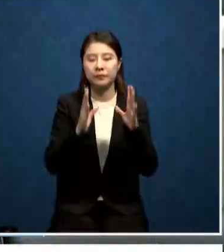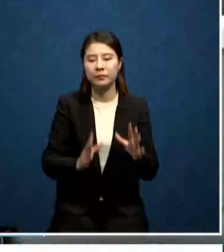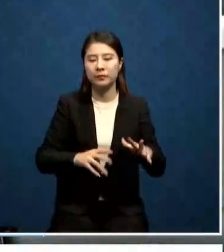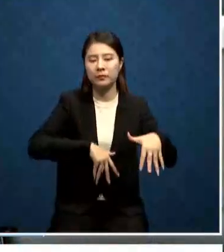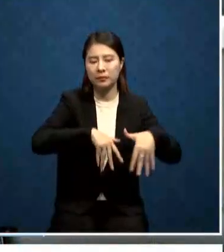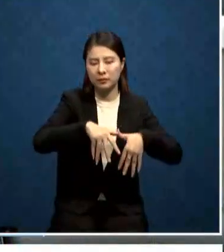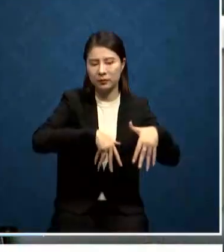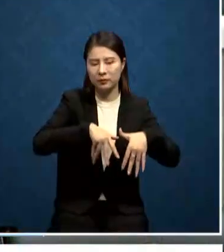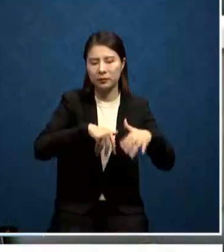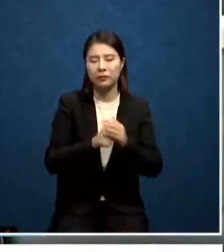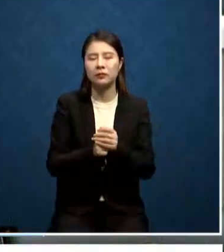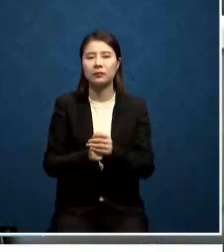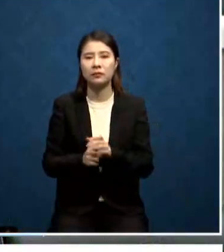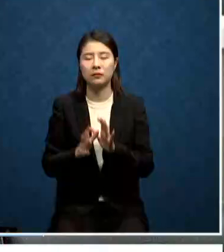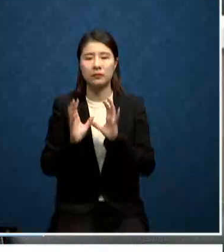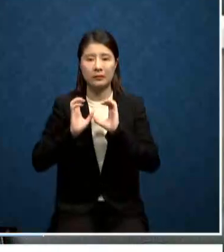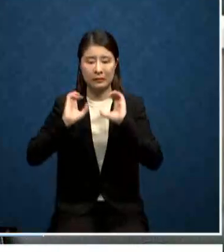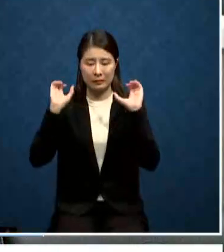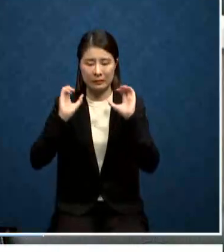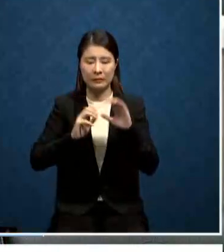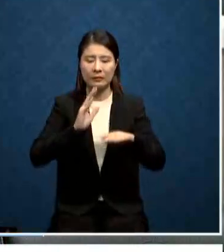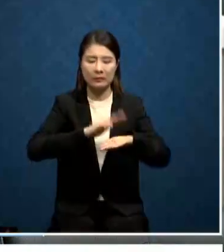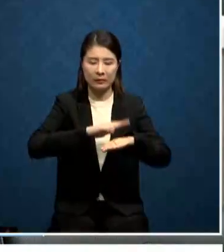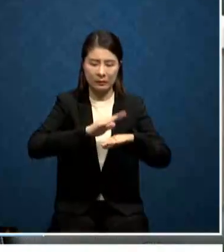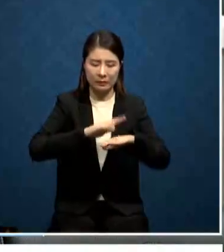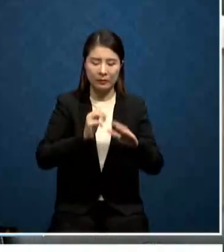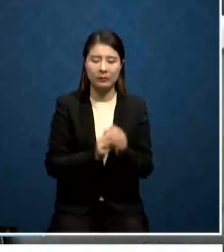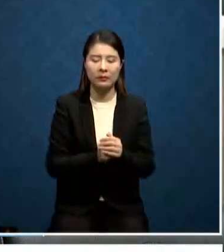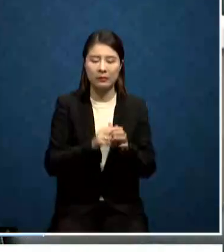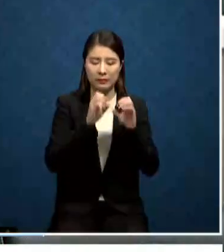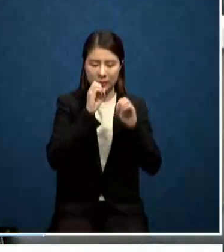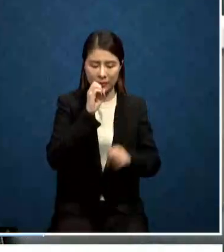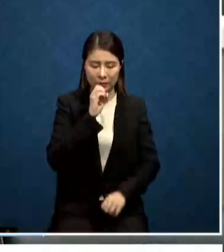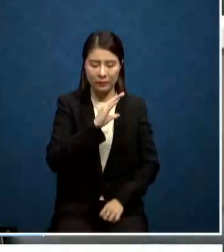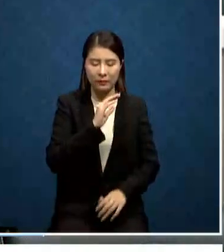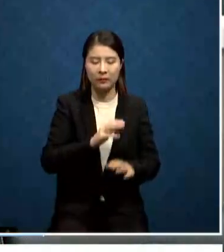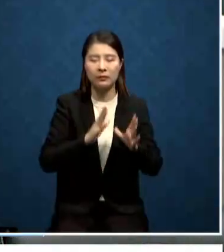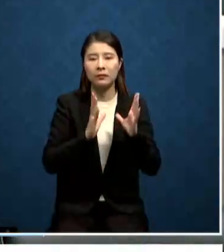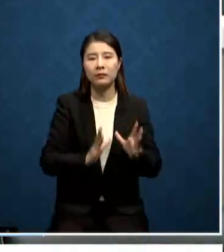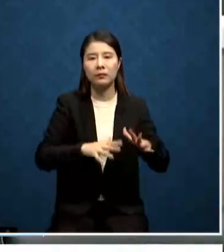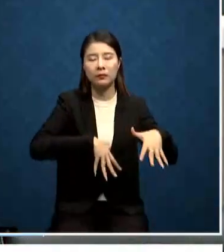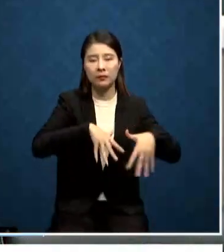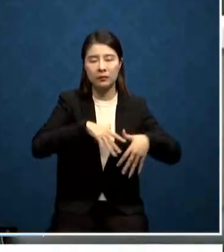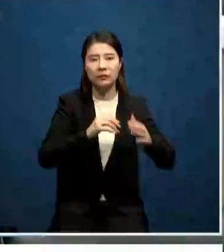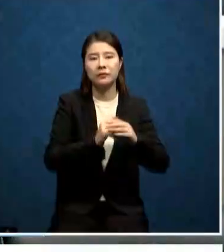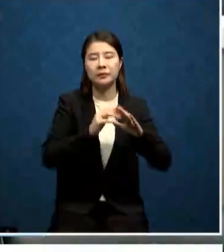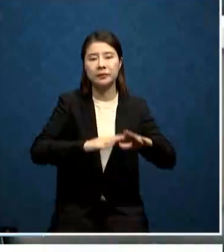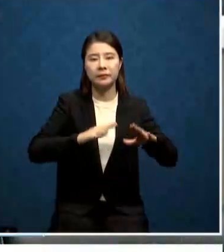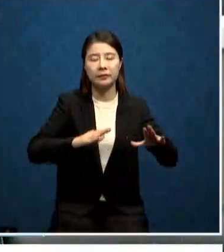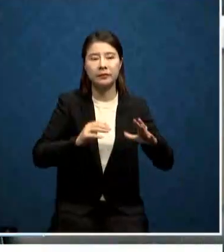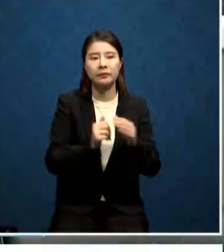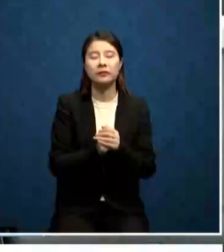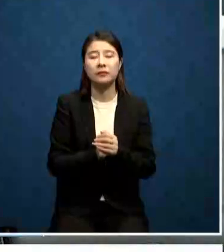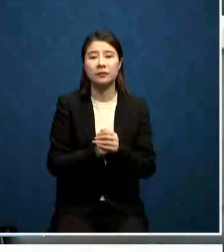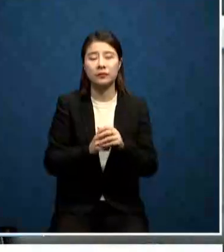ะให้กับประชาชนหรือเยาวชนเนี่ยนะครับเกี่ยวกับความรู้ที่ถูกต้องเกี่ยวกับเรื่องสิทธิมนุษยชนเนี่ย